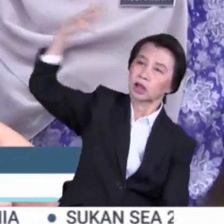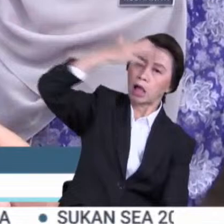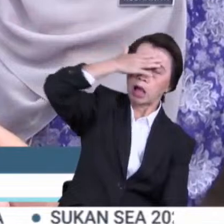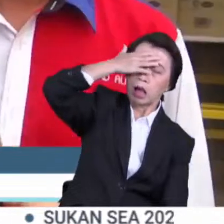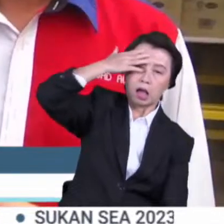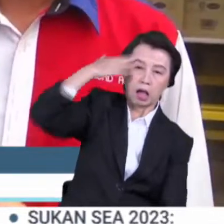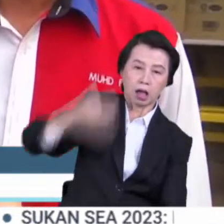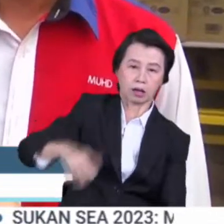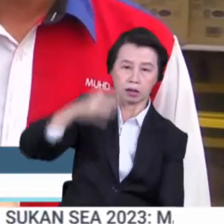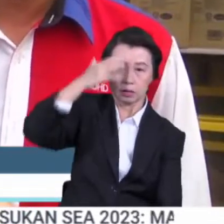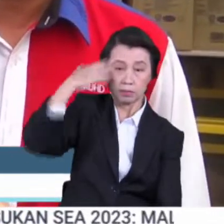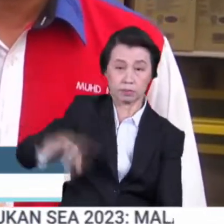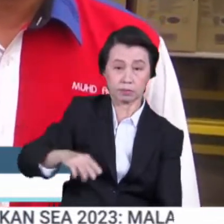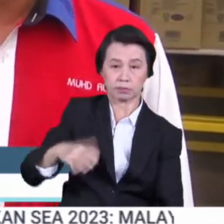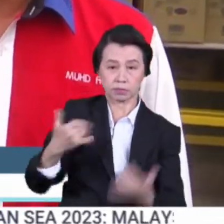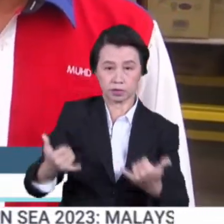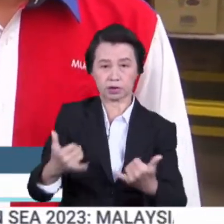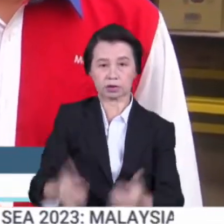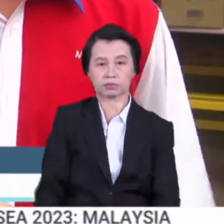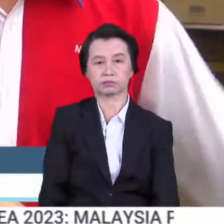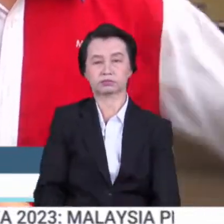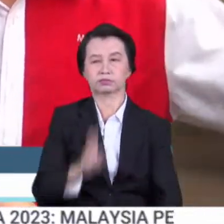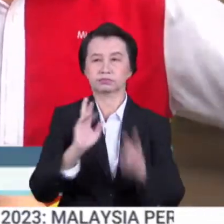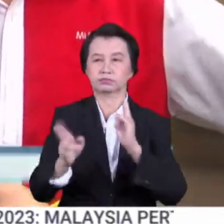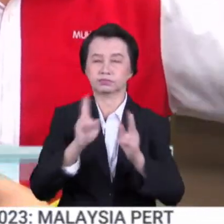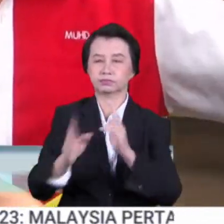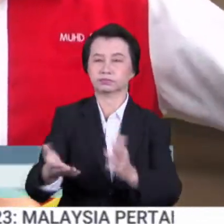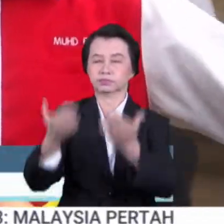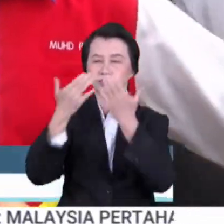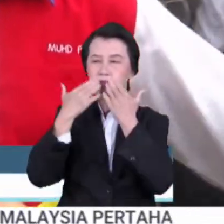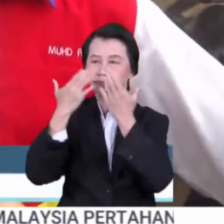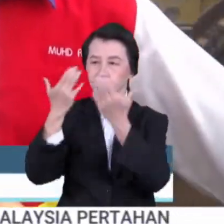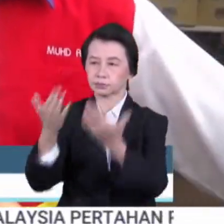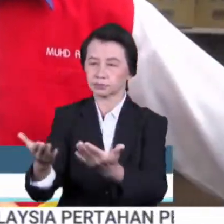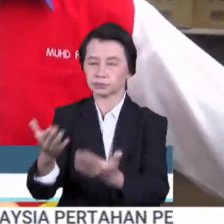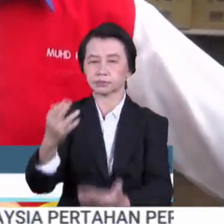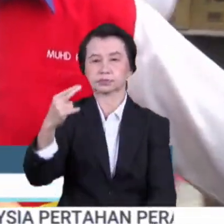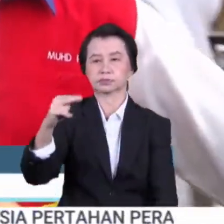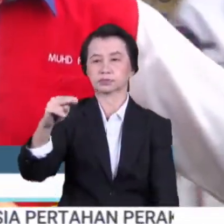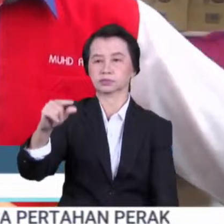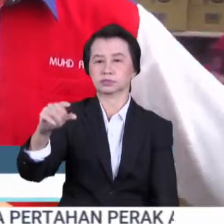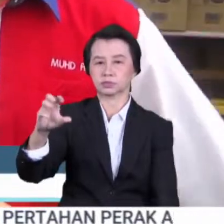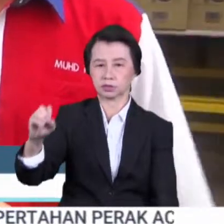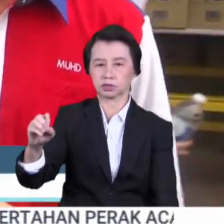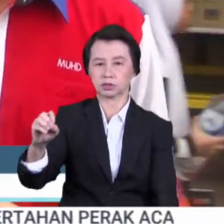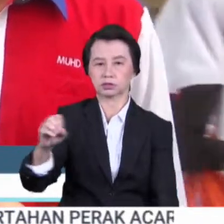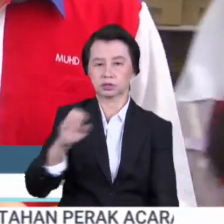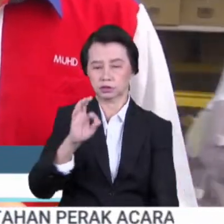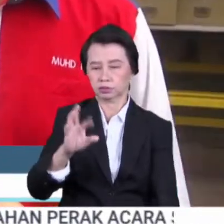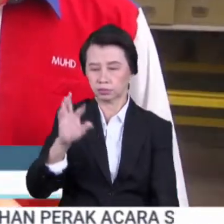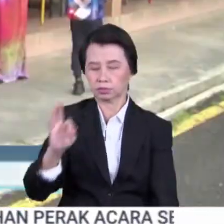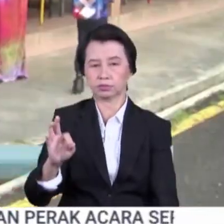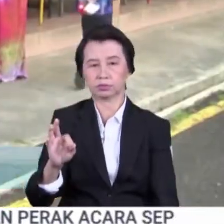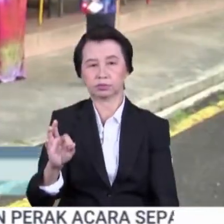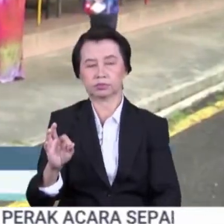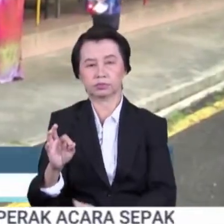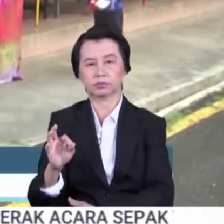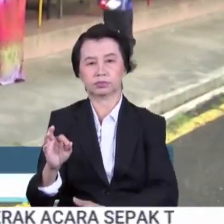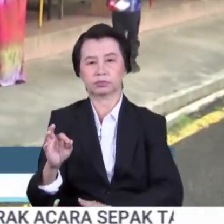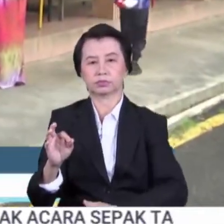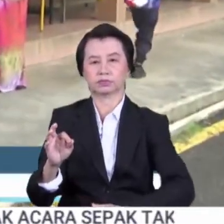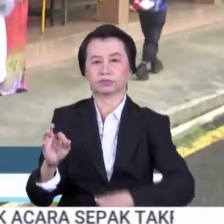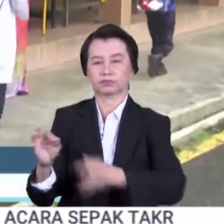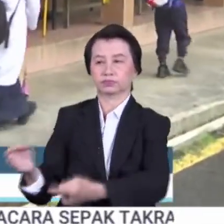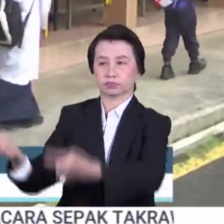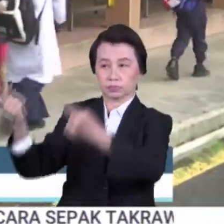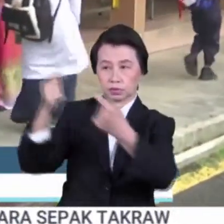ketika ini. Saya mengucapkan jutaan terima kasih kepada NGO 99 Kesan yang